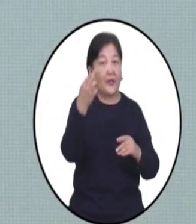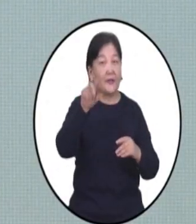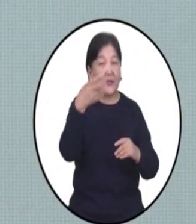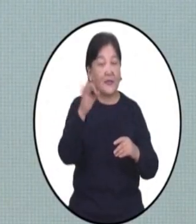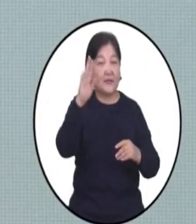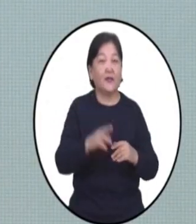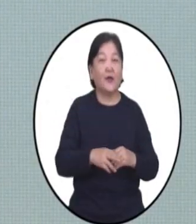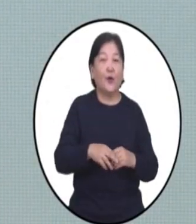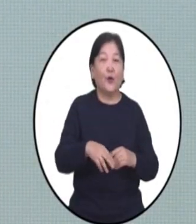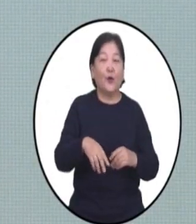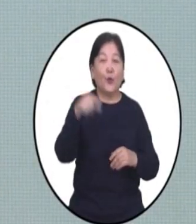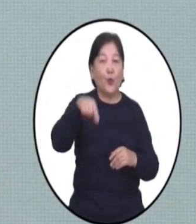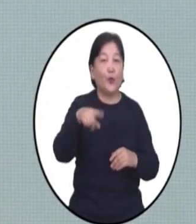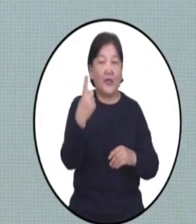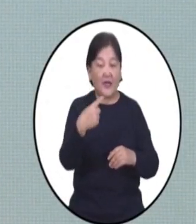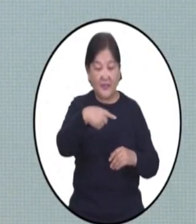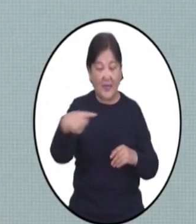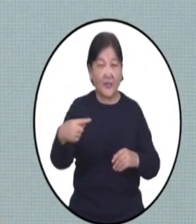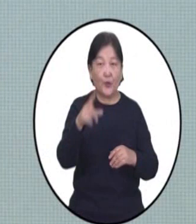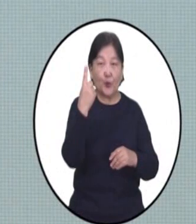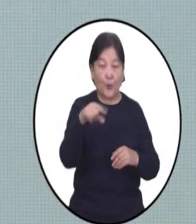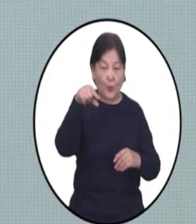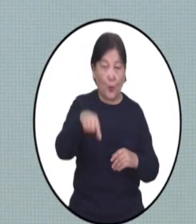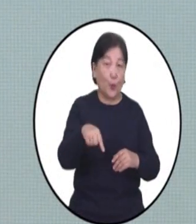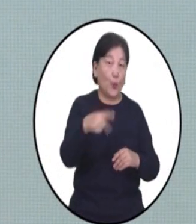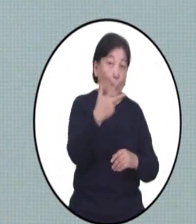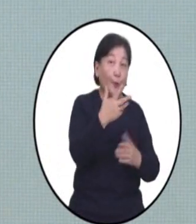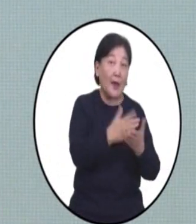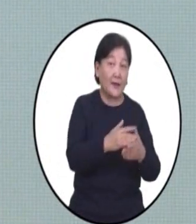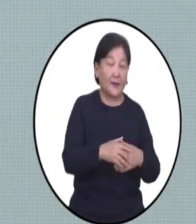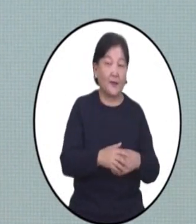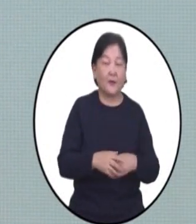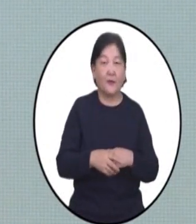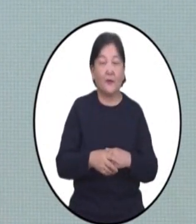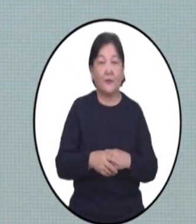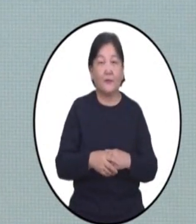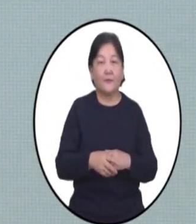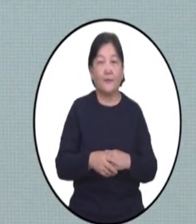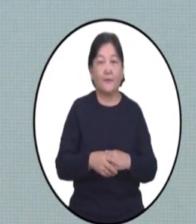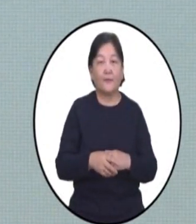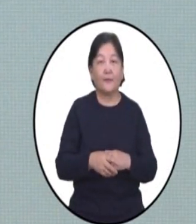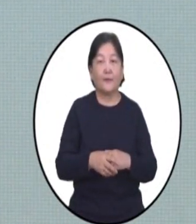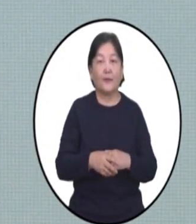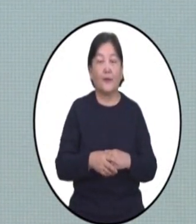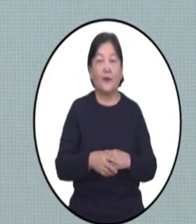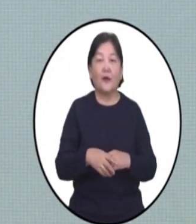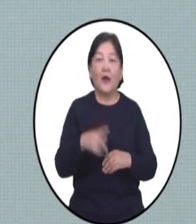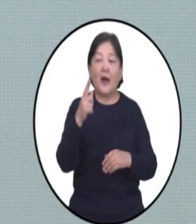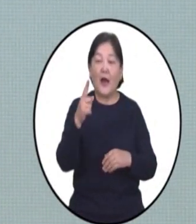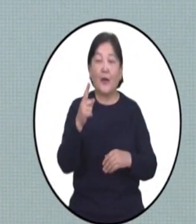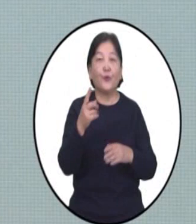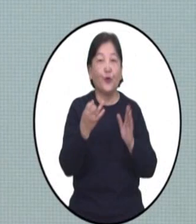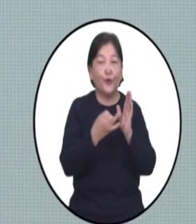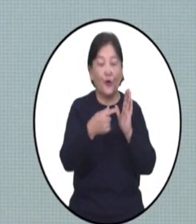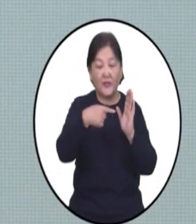Q3-аас Q1-ийг хасна. Тэгэхээр Q3 нь 17, Q1 нь 13 учраас кавертел хоорондын далайц нь 4 гэдгийг илэрхийлж